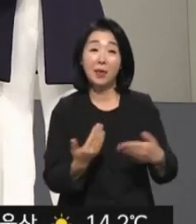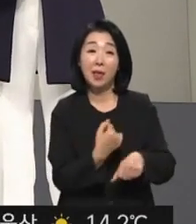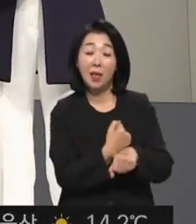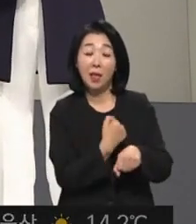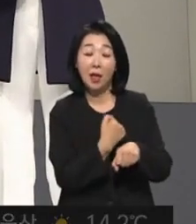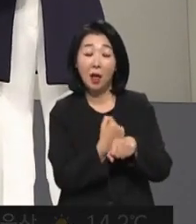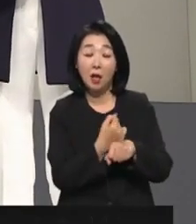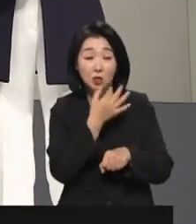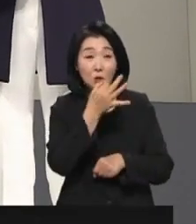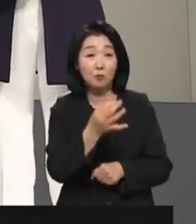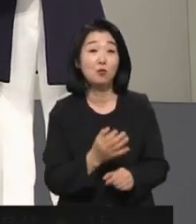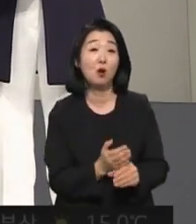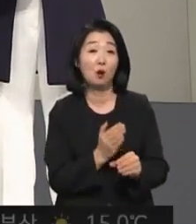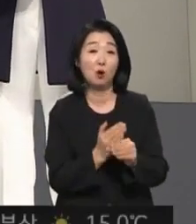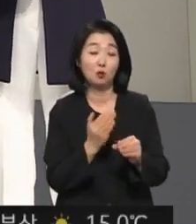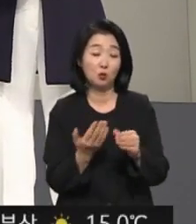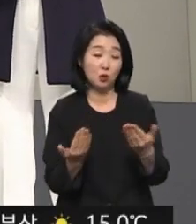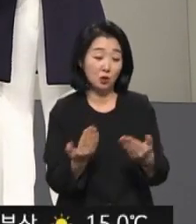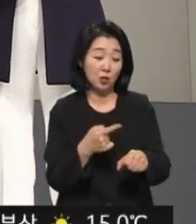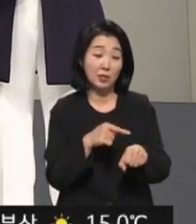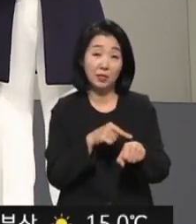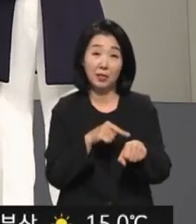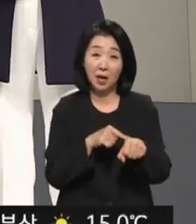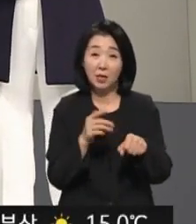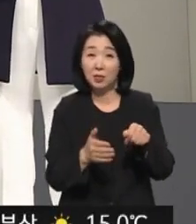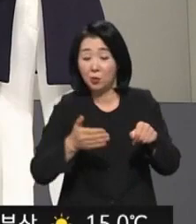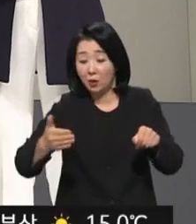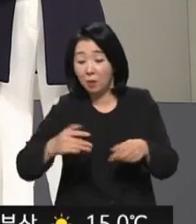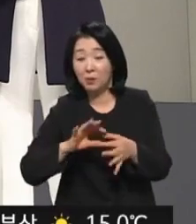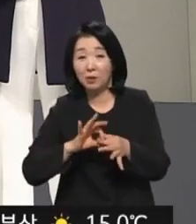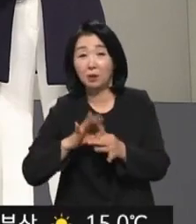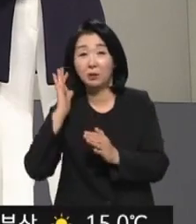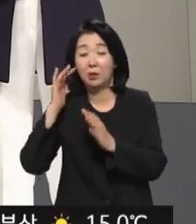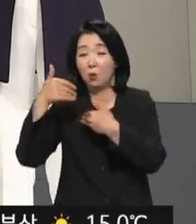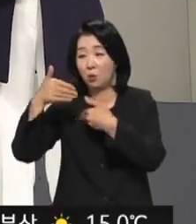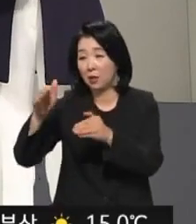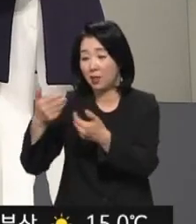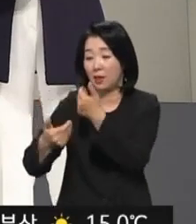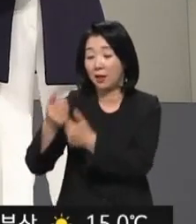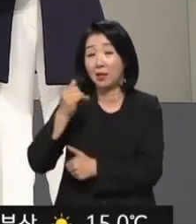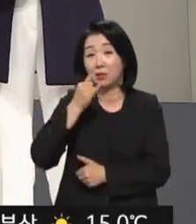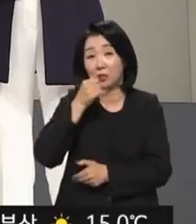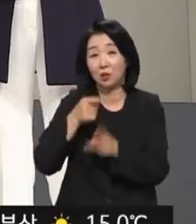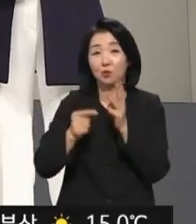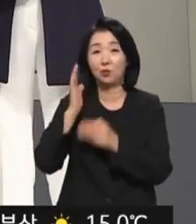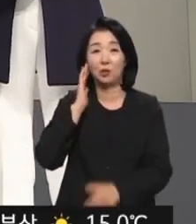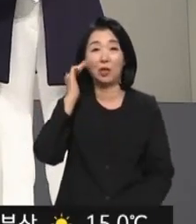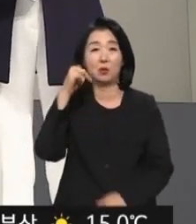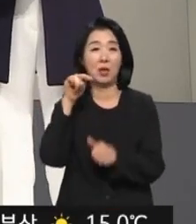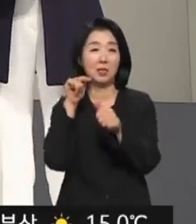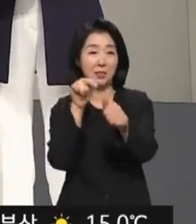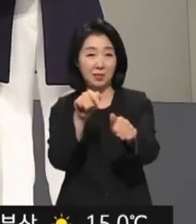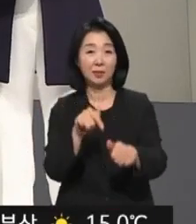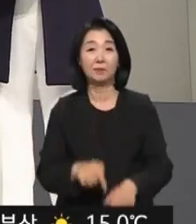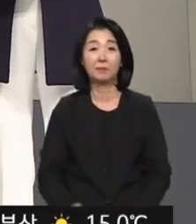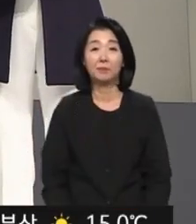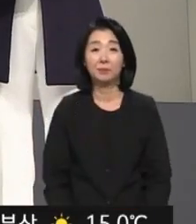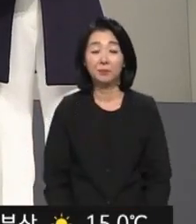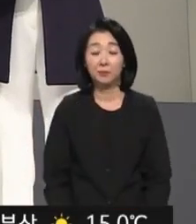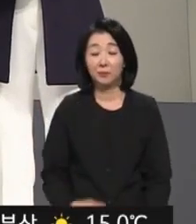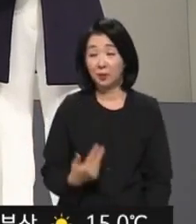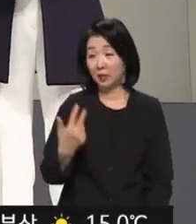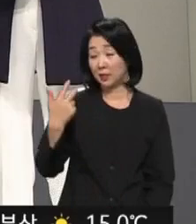있죠. 근로시간 제도 개편안을 놓고 대통령실 내부에서 혼선이 빚어지자 윤석열 대통령이 지시를 내렸습니다.